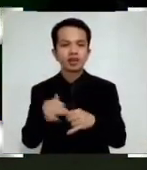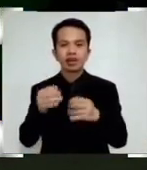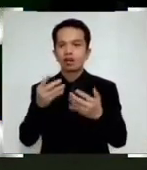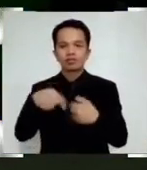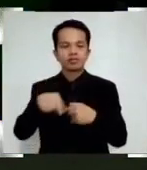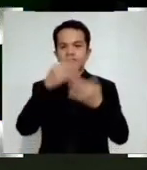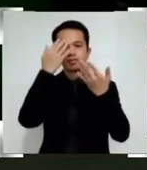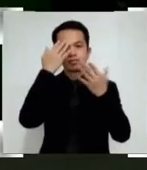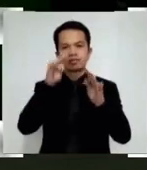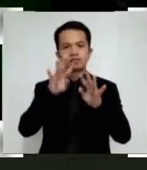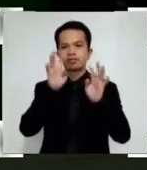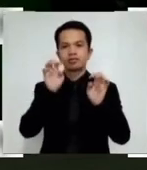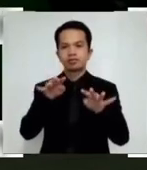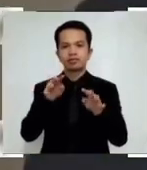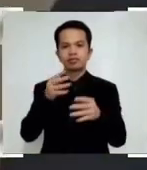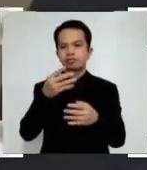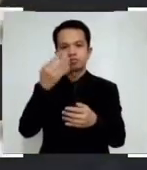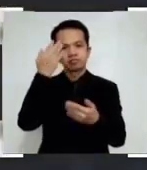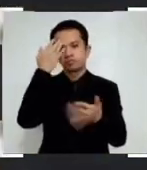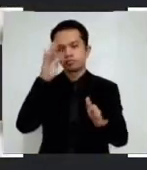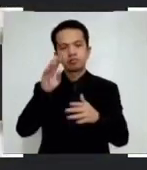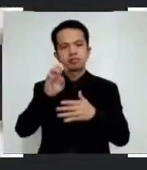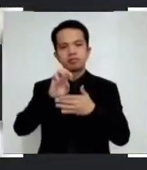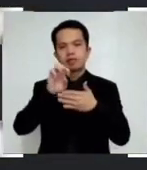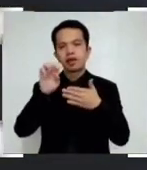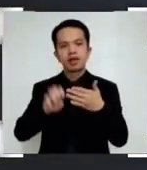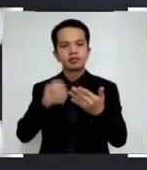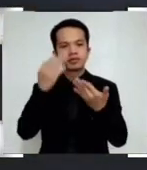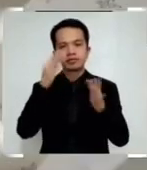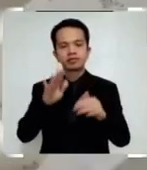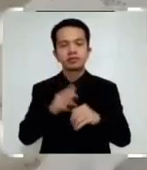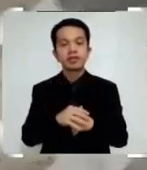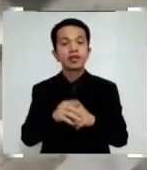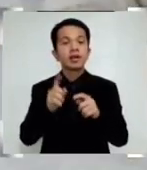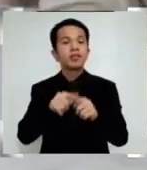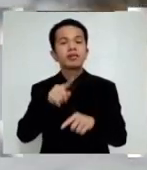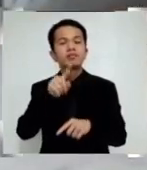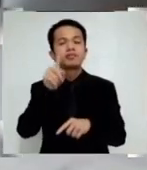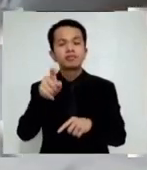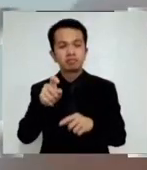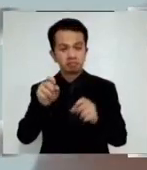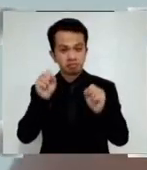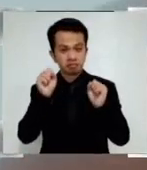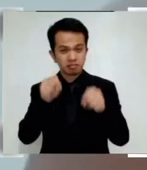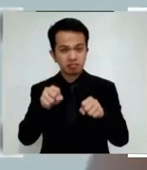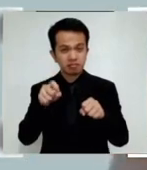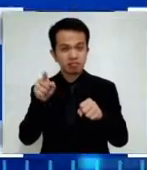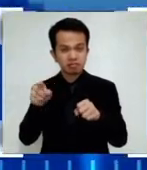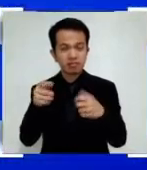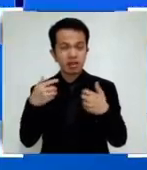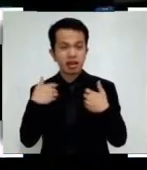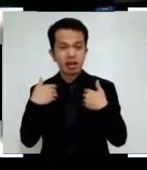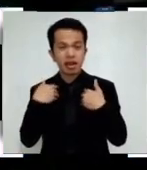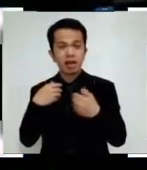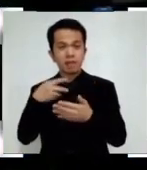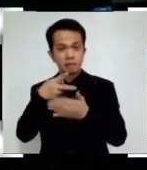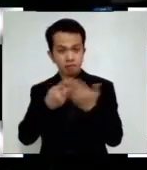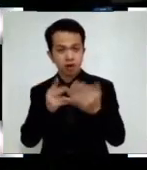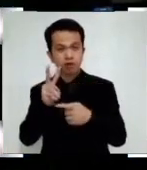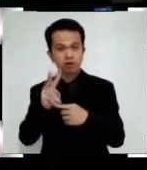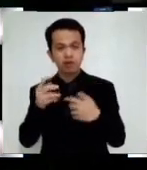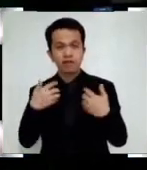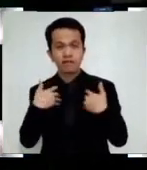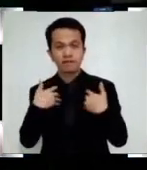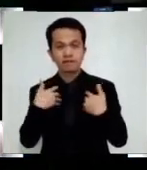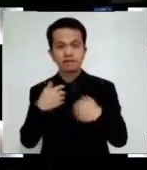yung pinaka-ending talaga. Pero ang tanong, posible nga bang magka-book 2 ang serye? I'd love to do a